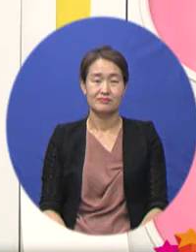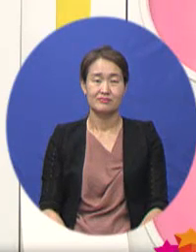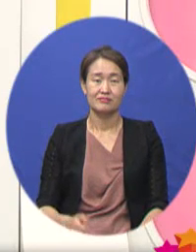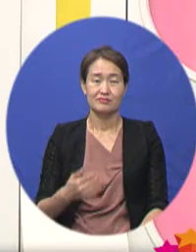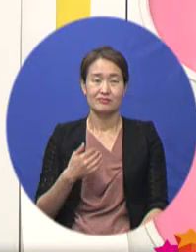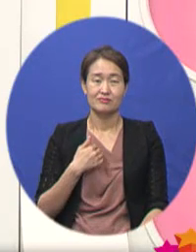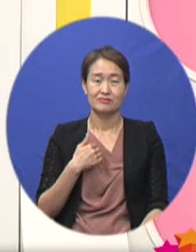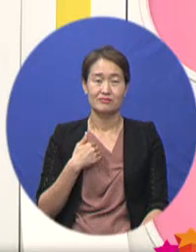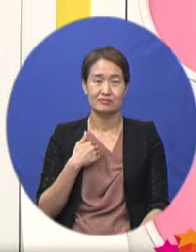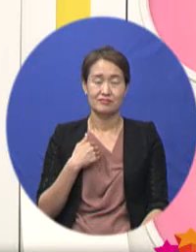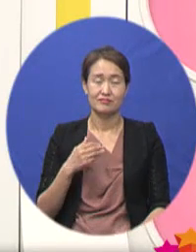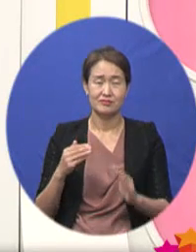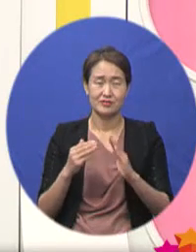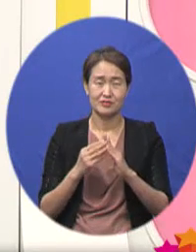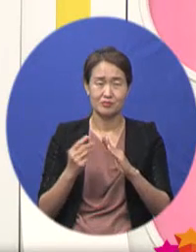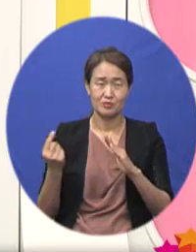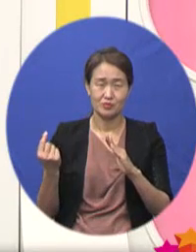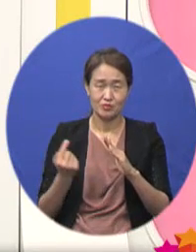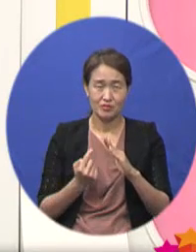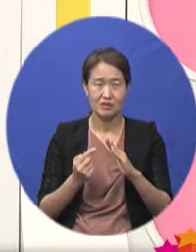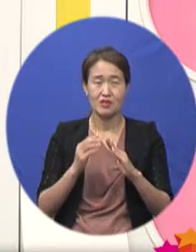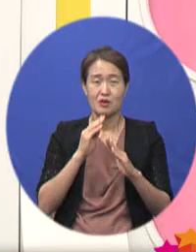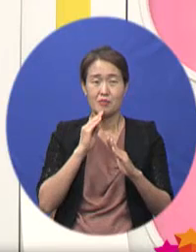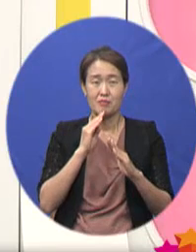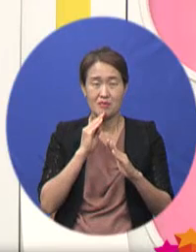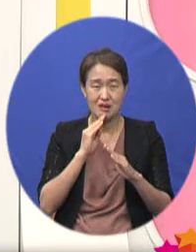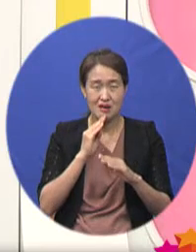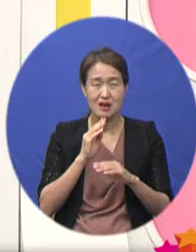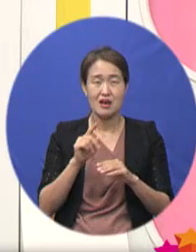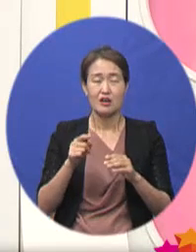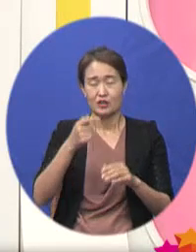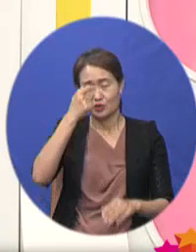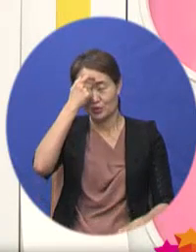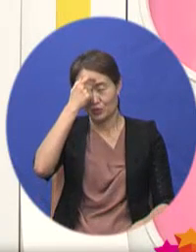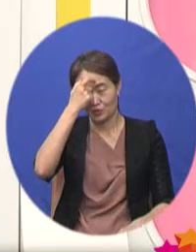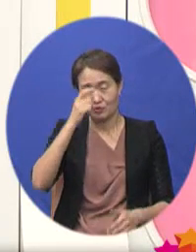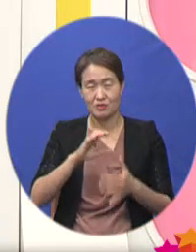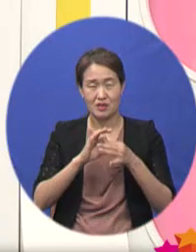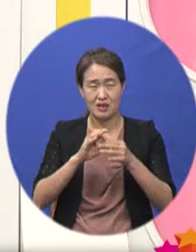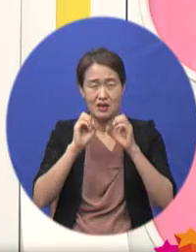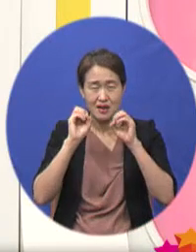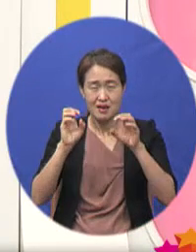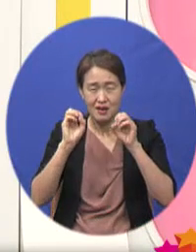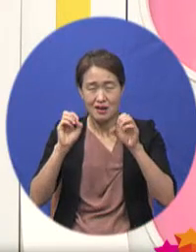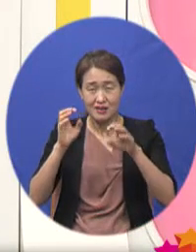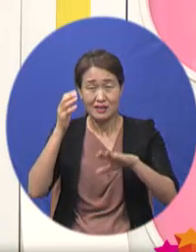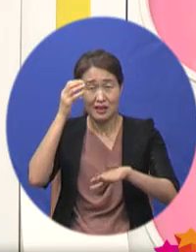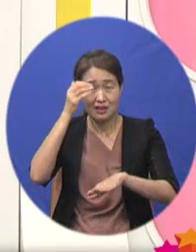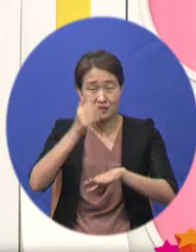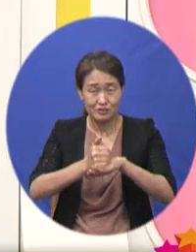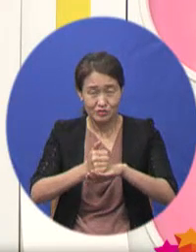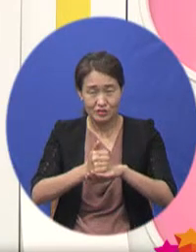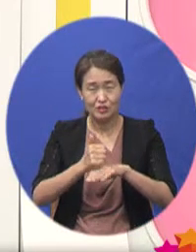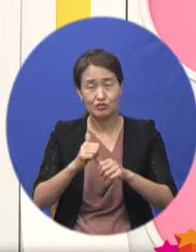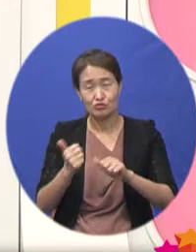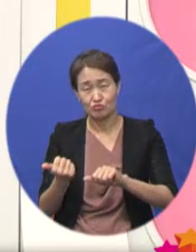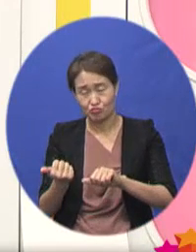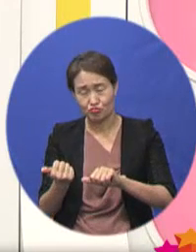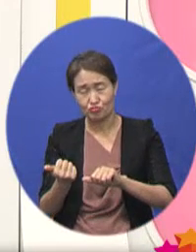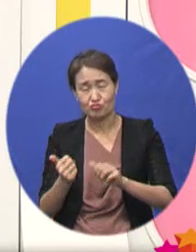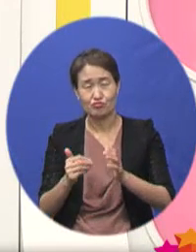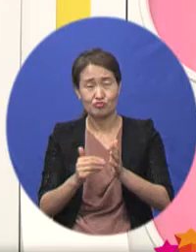우신론자 집에 오셔가지고 다 복음 전파하시고 하늘나라 네. 하나님 곁으로 가셨는데 진짜 잠자는 모습